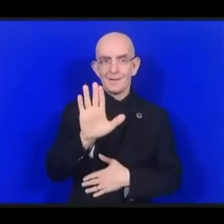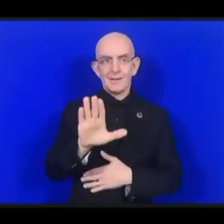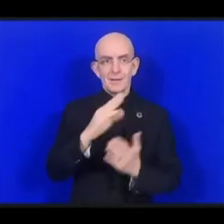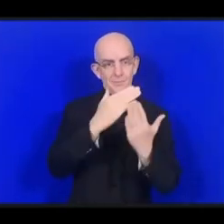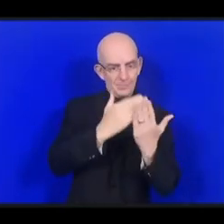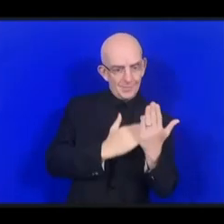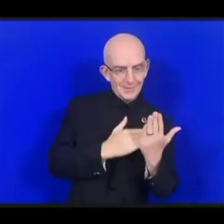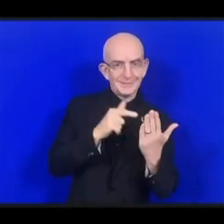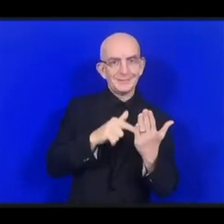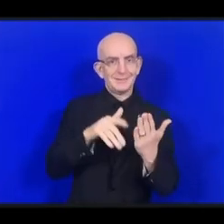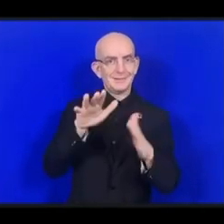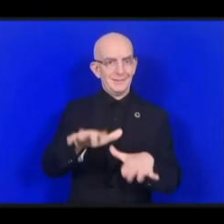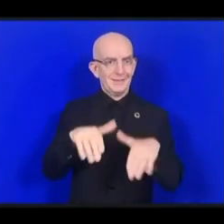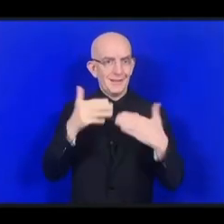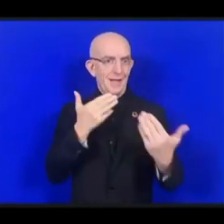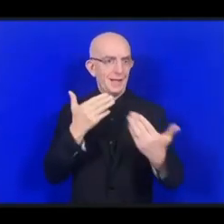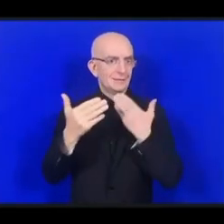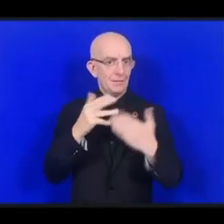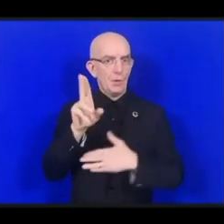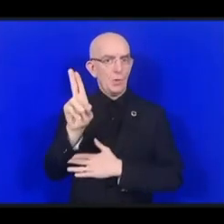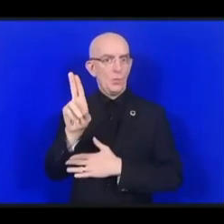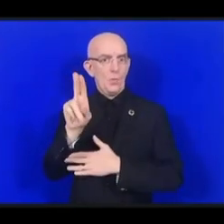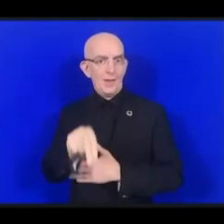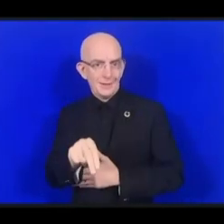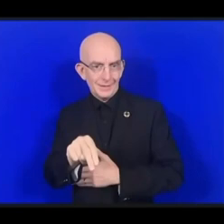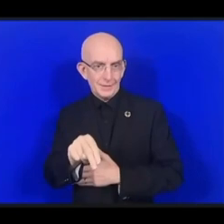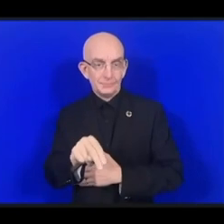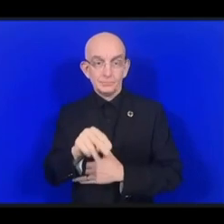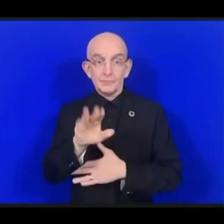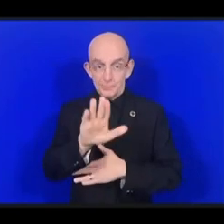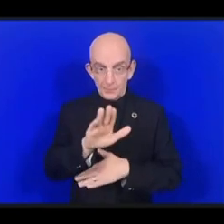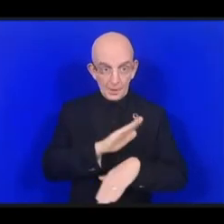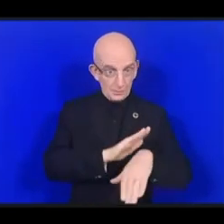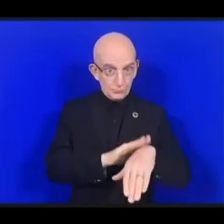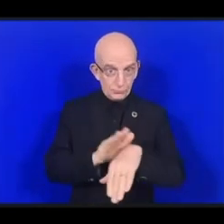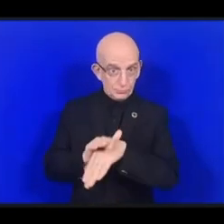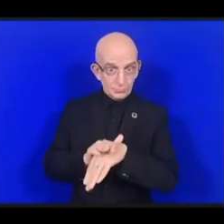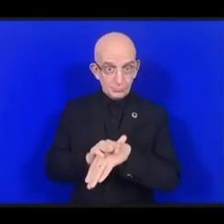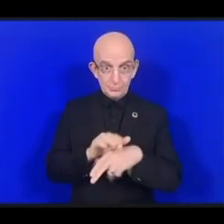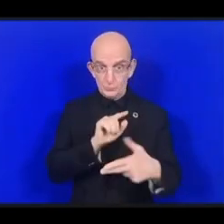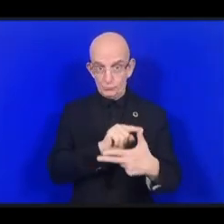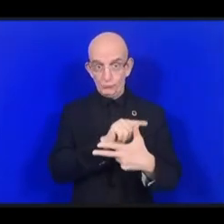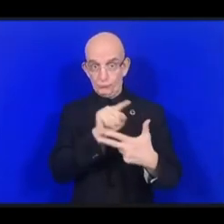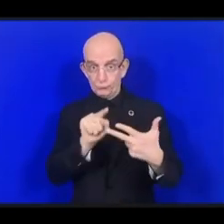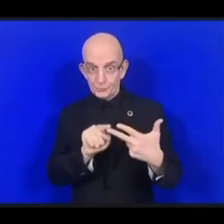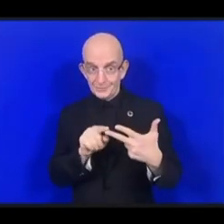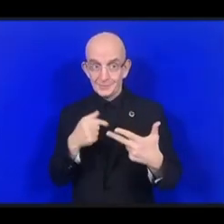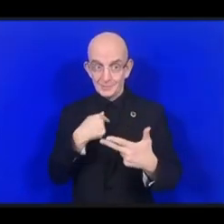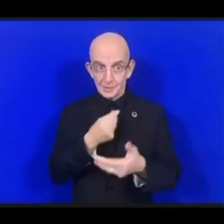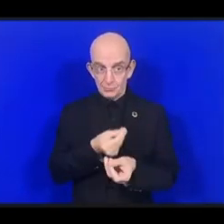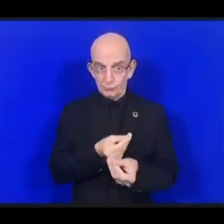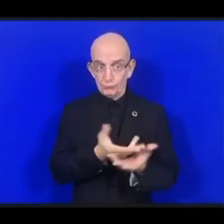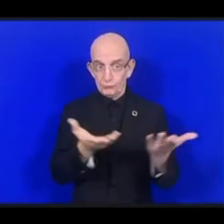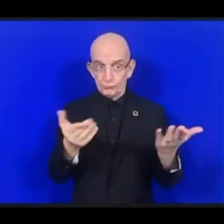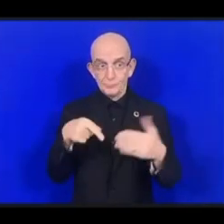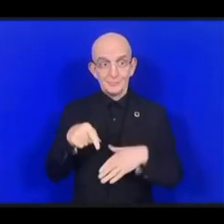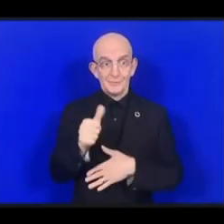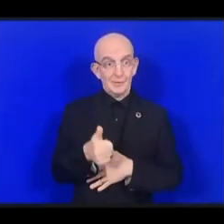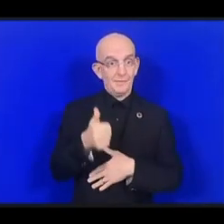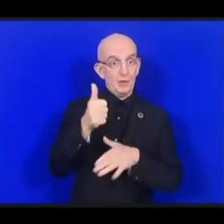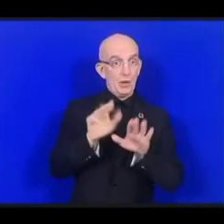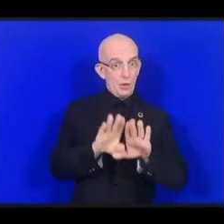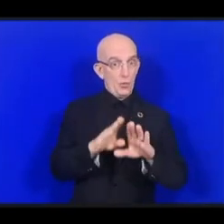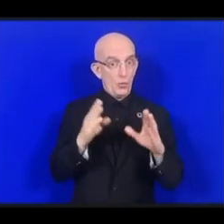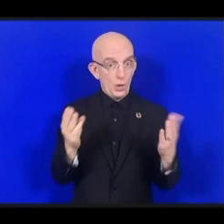開会式で私が皆さんに提示しました3つの質問を再度ご紹介しますまず私たちはマンデートと目的を